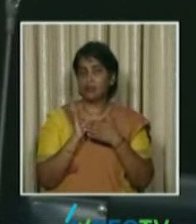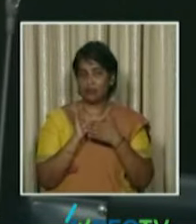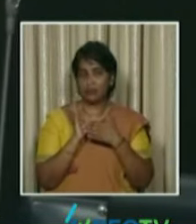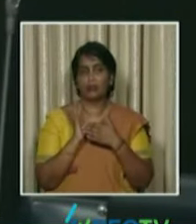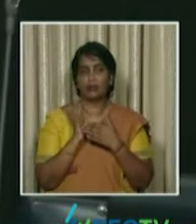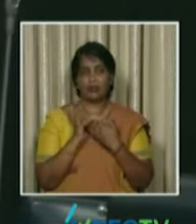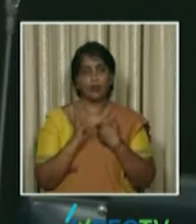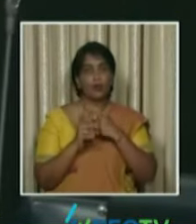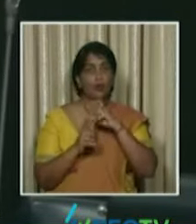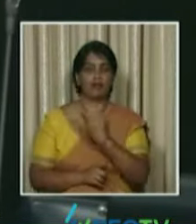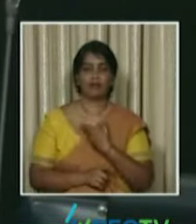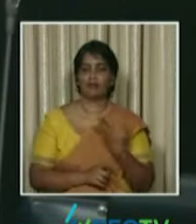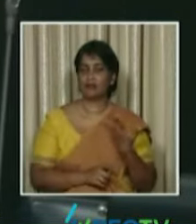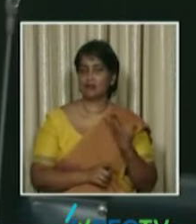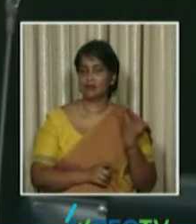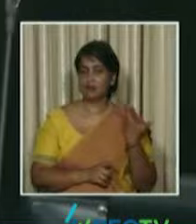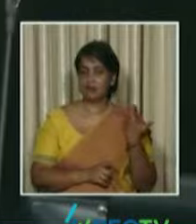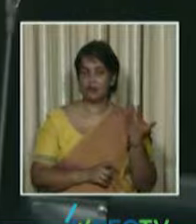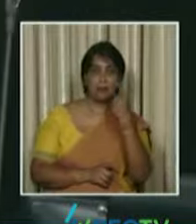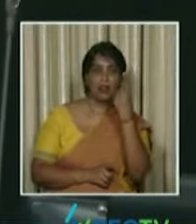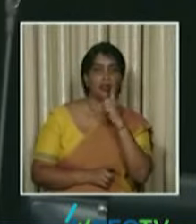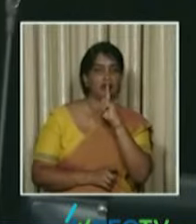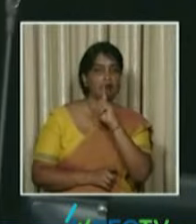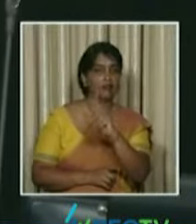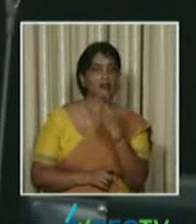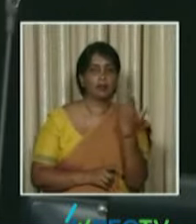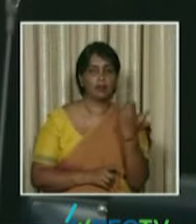මට අධිකරණයට කියන්න බෑ ගිහිල්ලා. මට නියෝග දෙන්න බෑ.